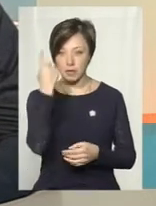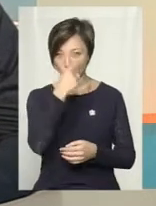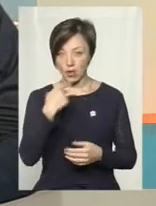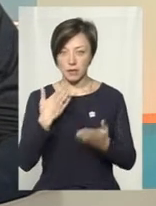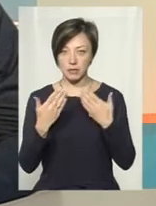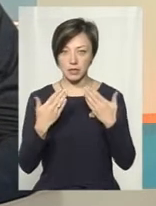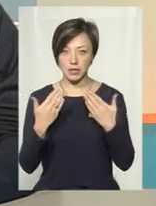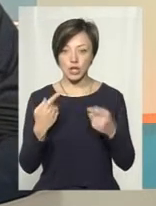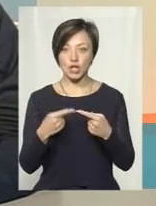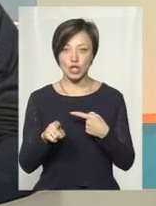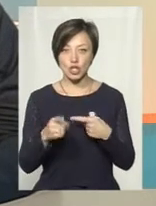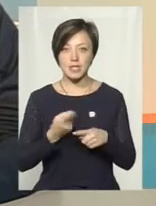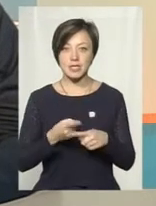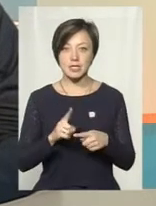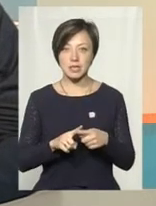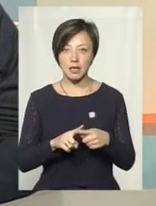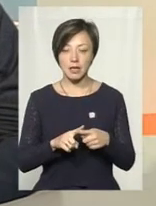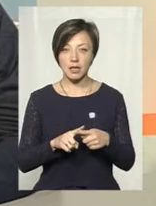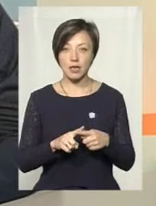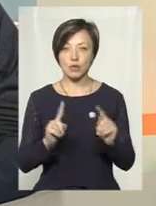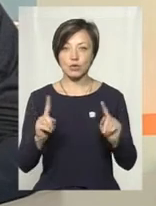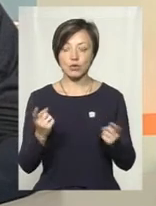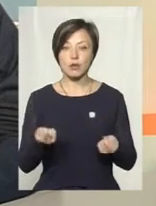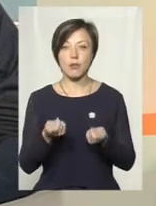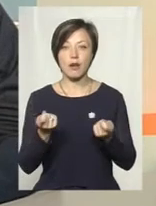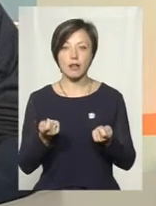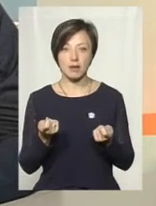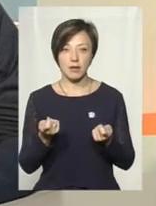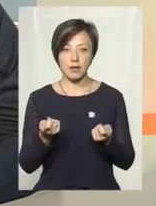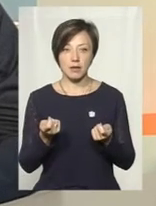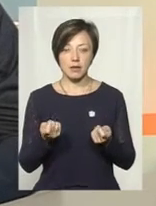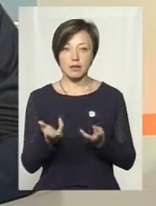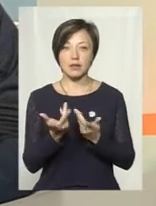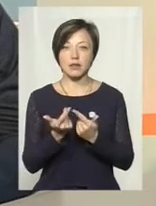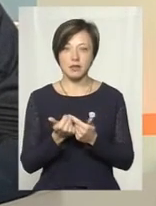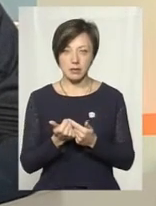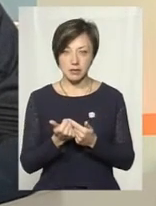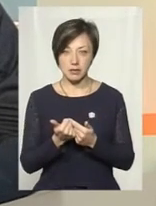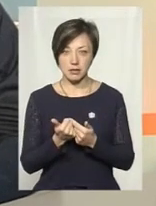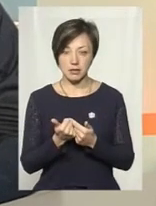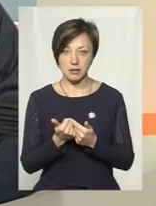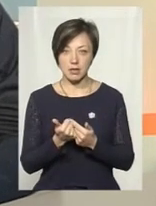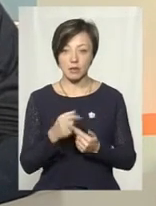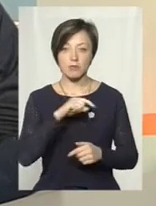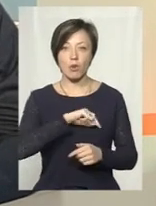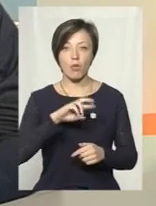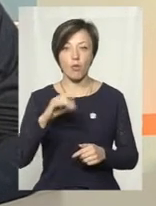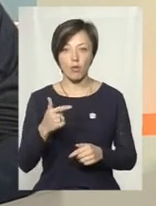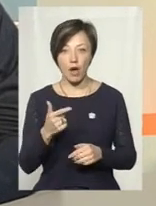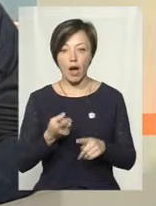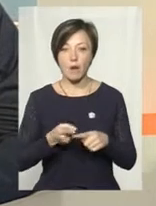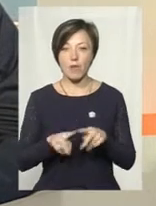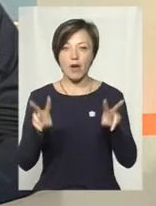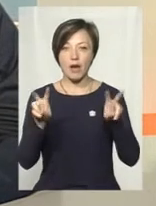підхід. Інше – це те, що в нас дуже мала кількість психологів або